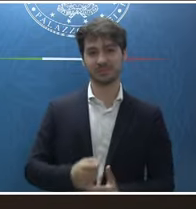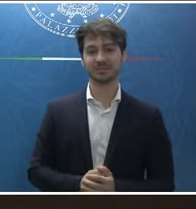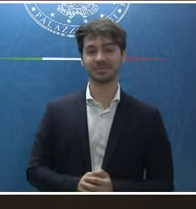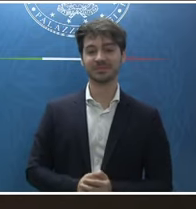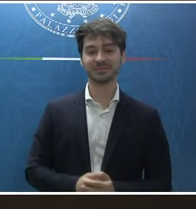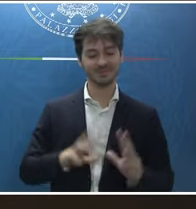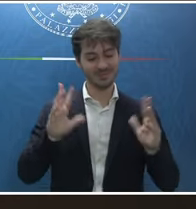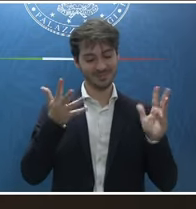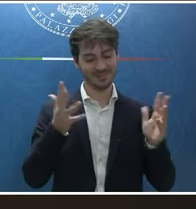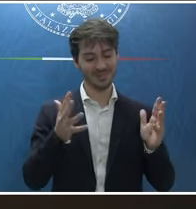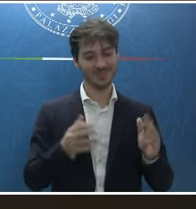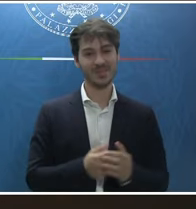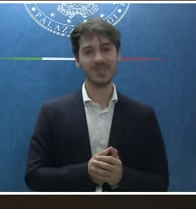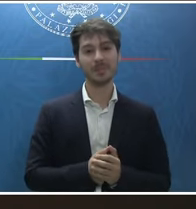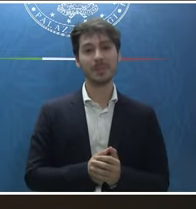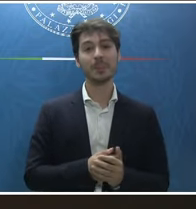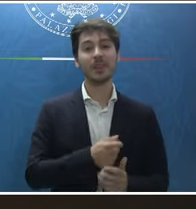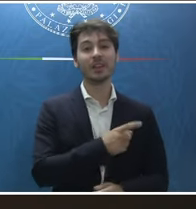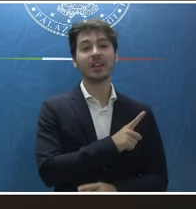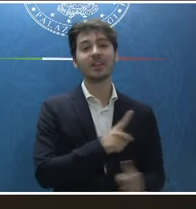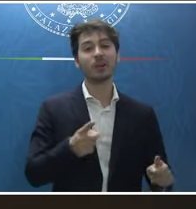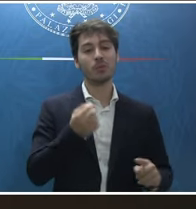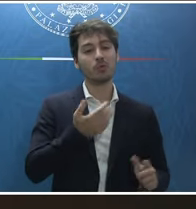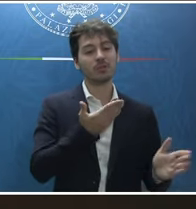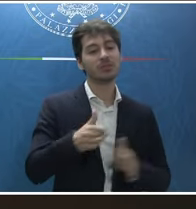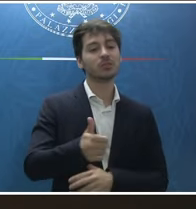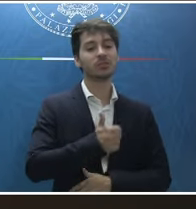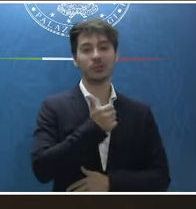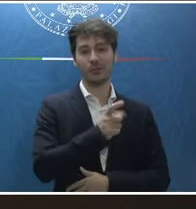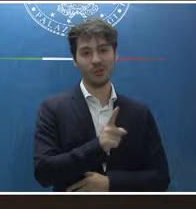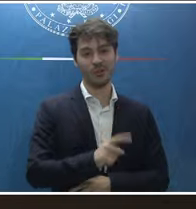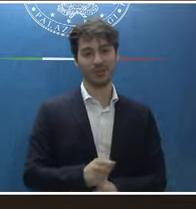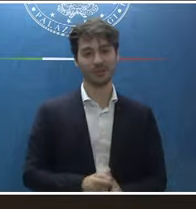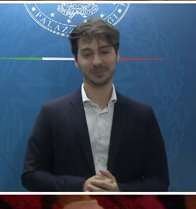E allora nessuno si salva da solo, Matteo.